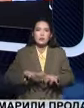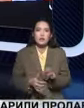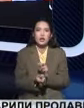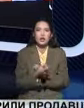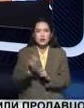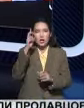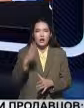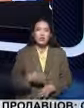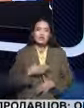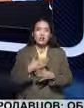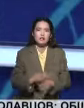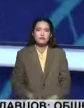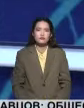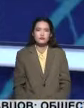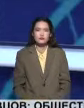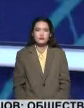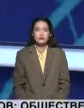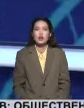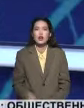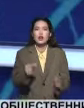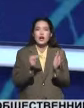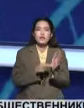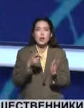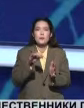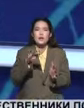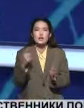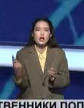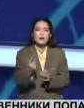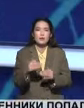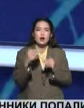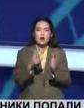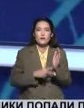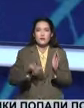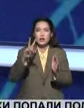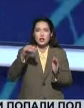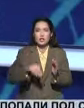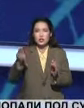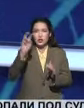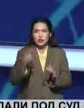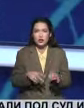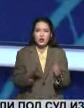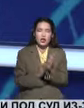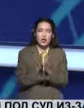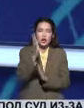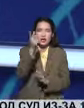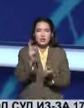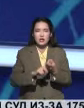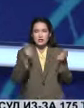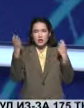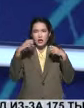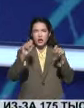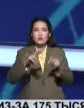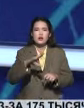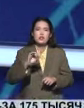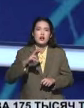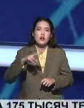и гуманитарной помощи. Стоимость биткоина впервые превысила 82 тысячи долларов. Такой рост эксперты связывают с победой